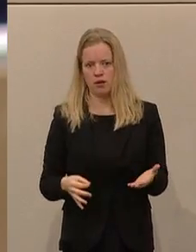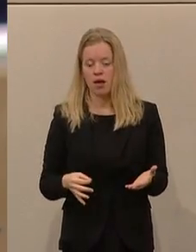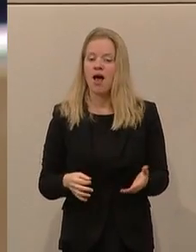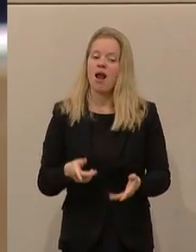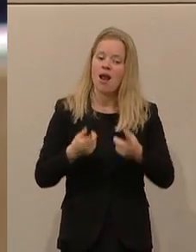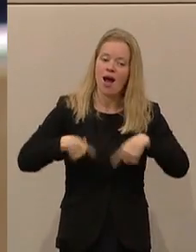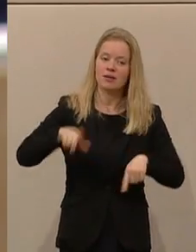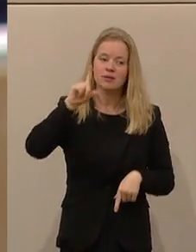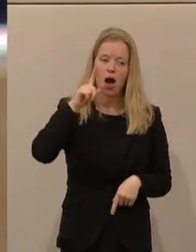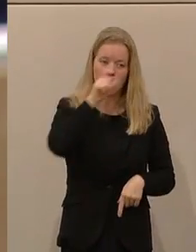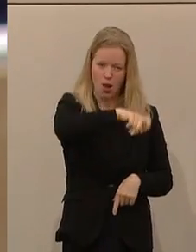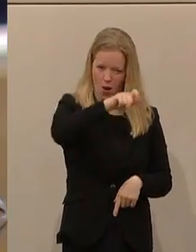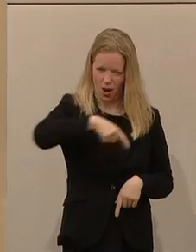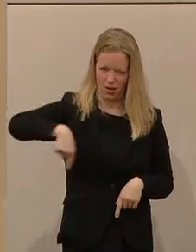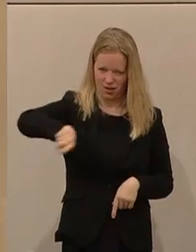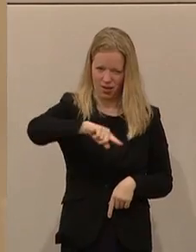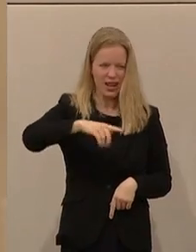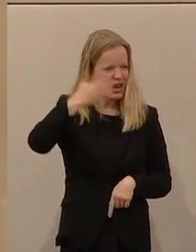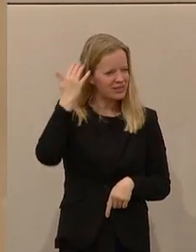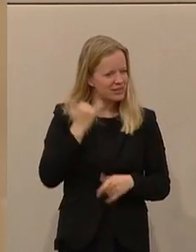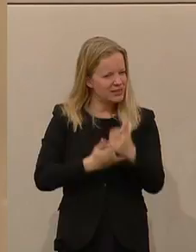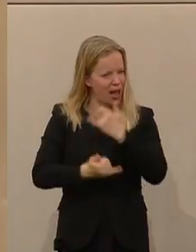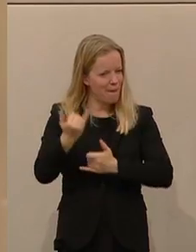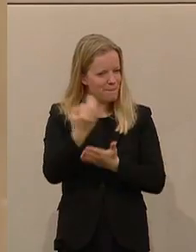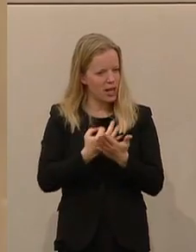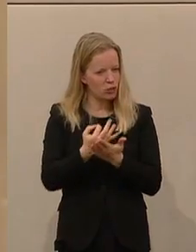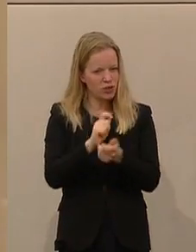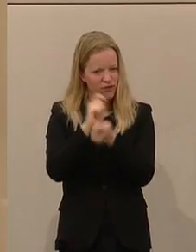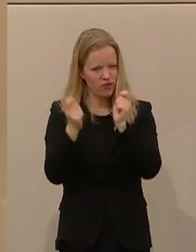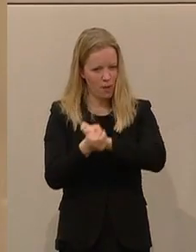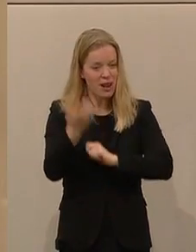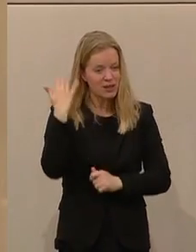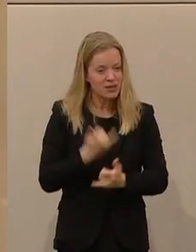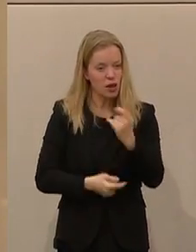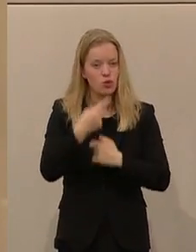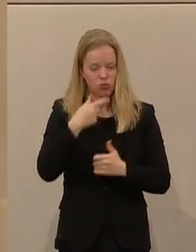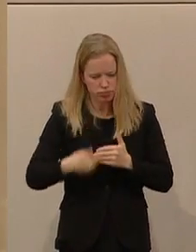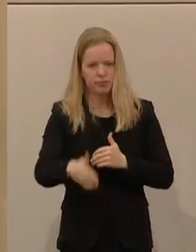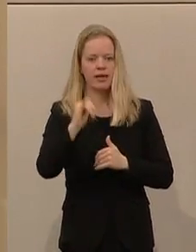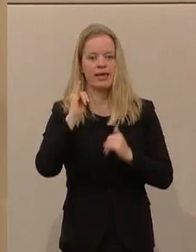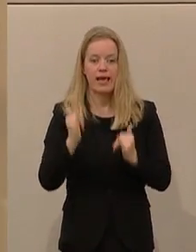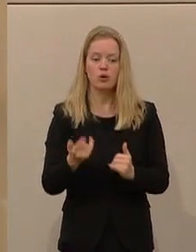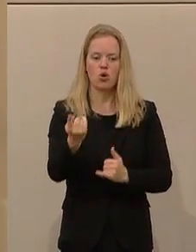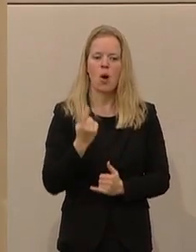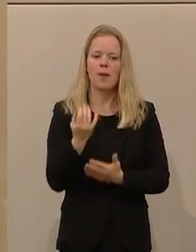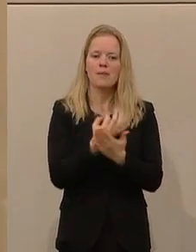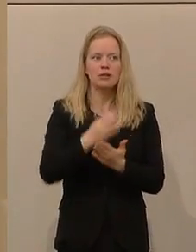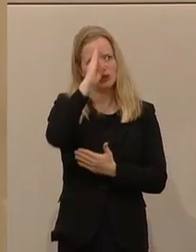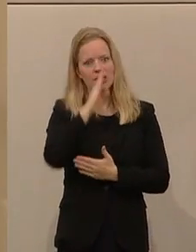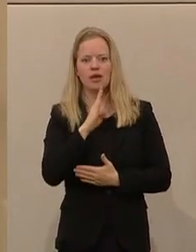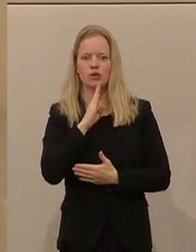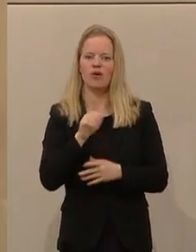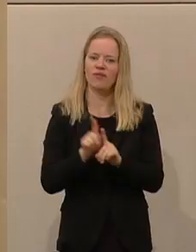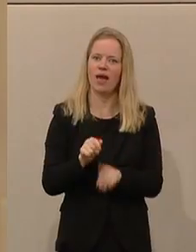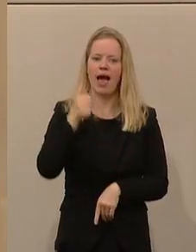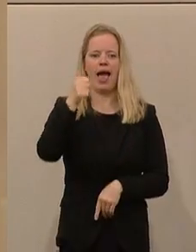Spiel. Jene Bildungsreform, die Sie letztes Jahr verabschiedet haben, wo Sie gesagt haben, wir machen jetzt Bildungsdirektionen, dass wir aus einem